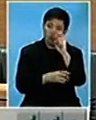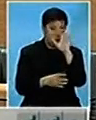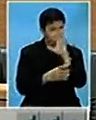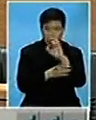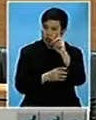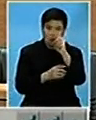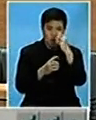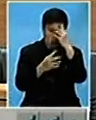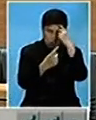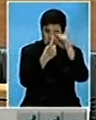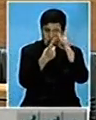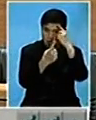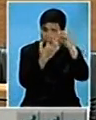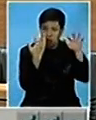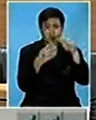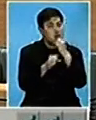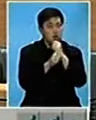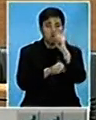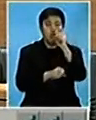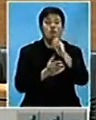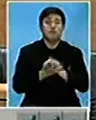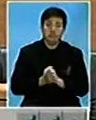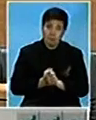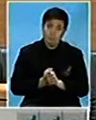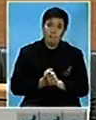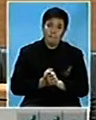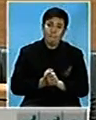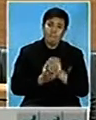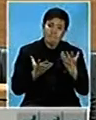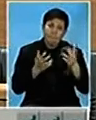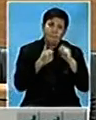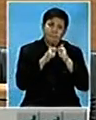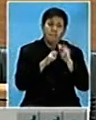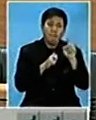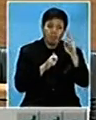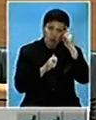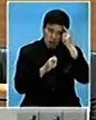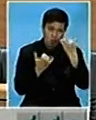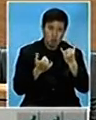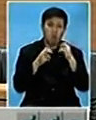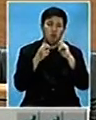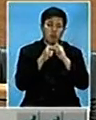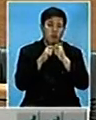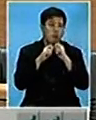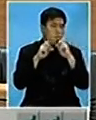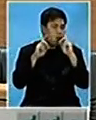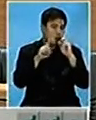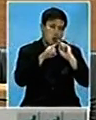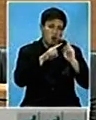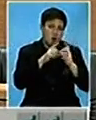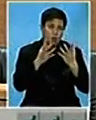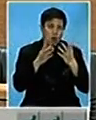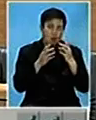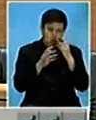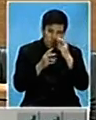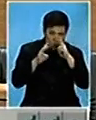จตนารมณ์ได้เมื่อเป็นเช่นนี้จึงทำให้เรื่องทั้งหลายแทนที่จะถูก